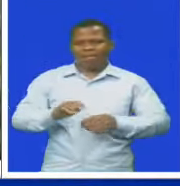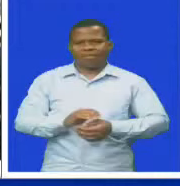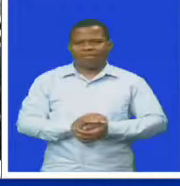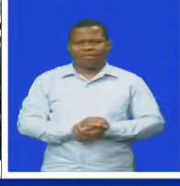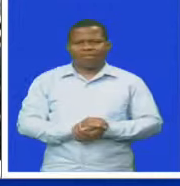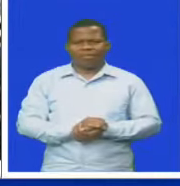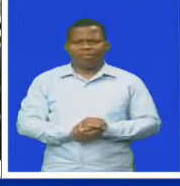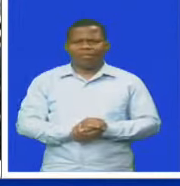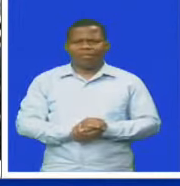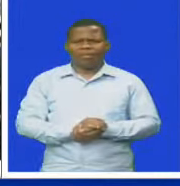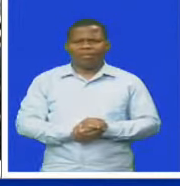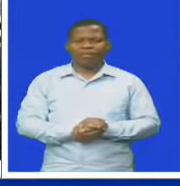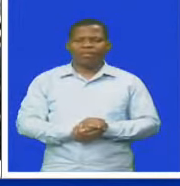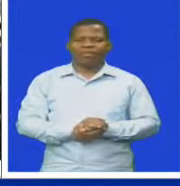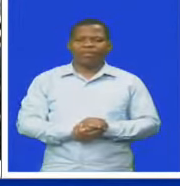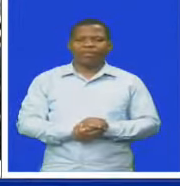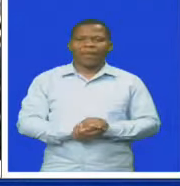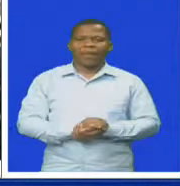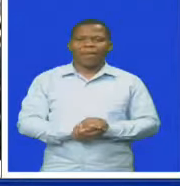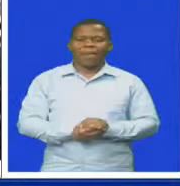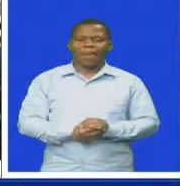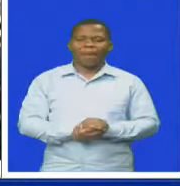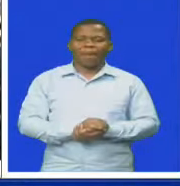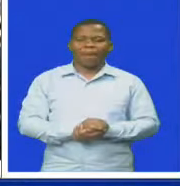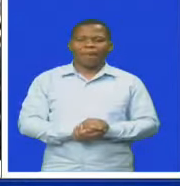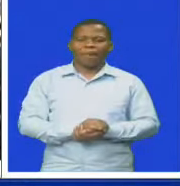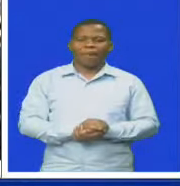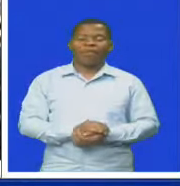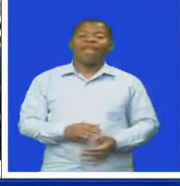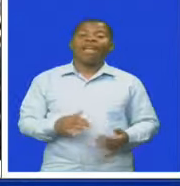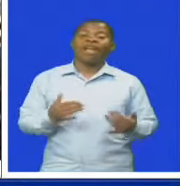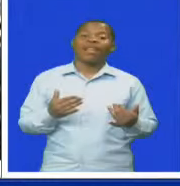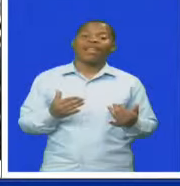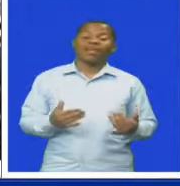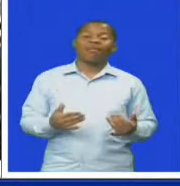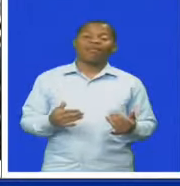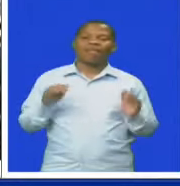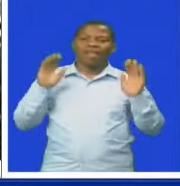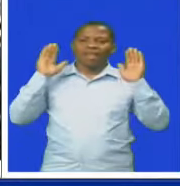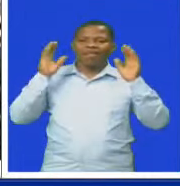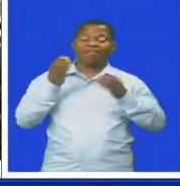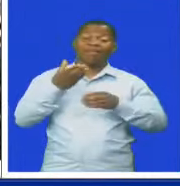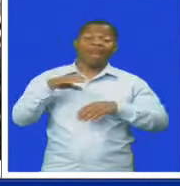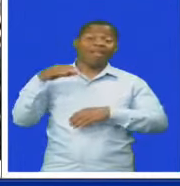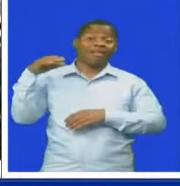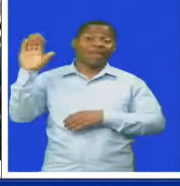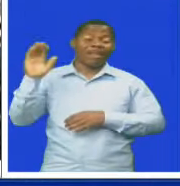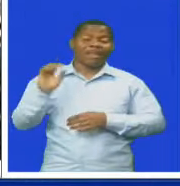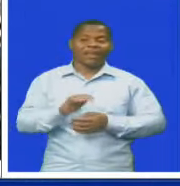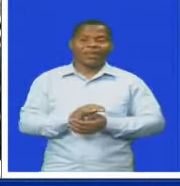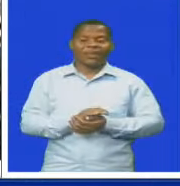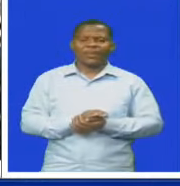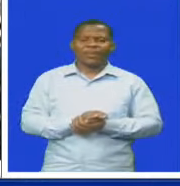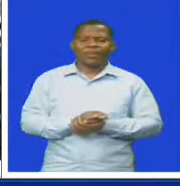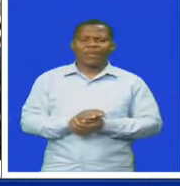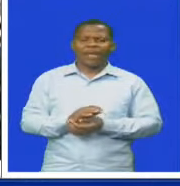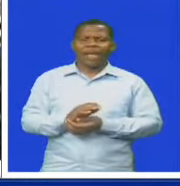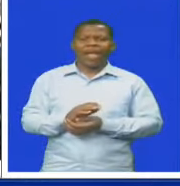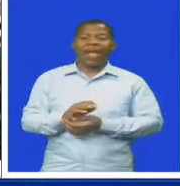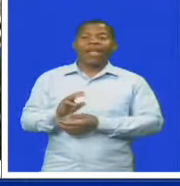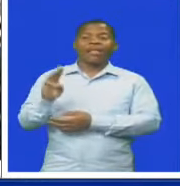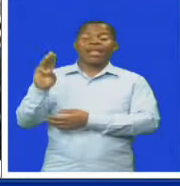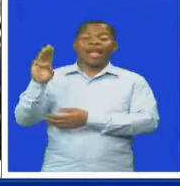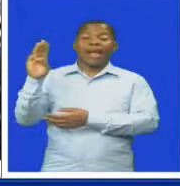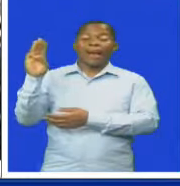ngelibonjeni Kulesikhathi mbukeli sitawubuka leto letibuya ngaphandle kwelive. Mvunankulu welive le Israel Benjamin